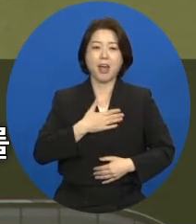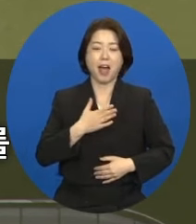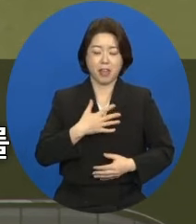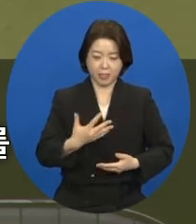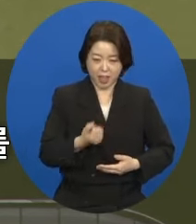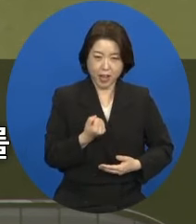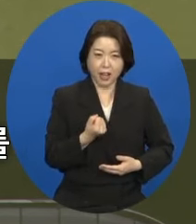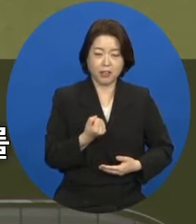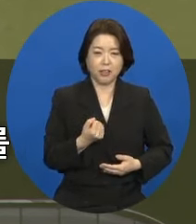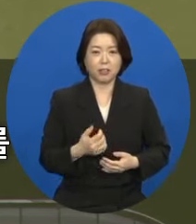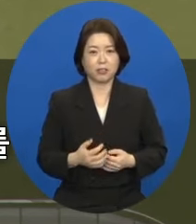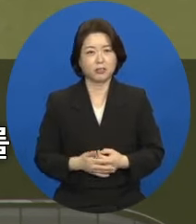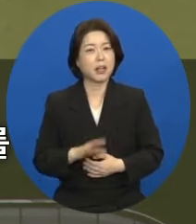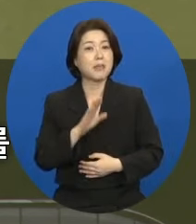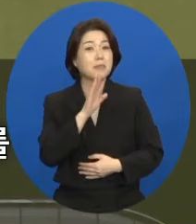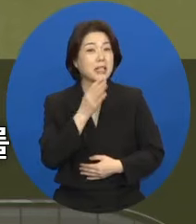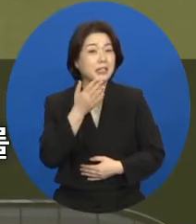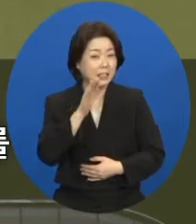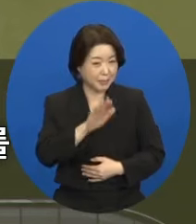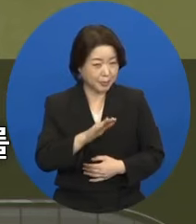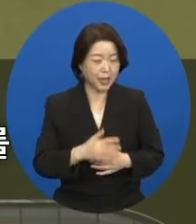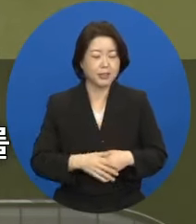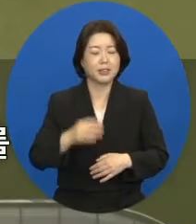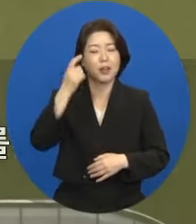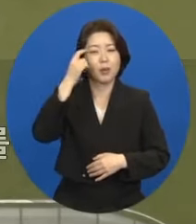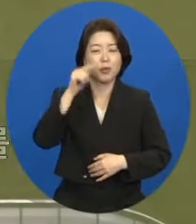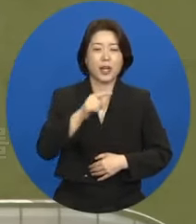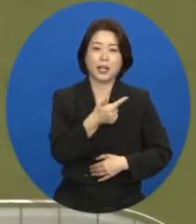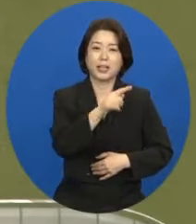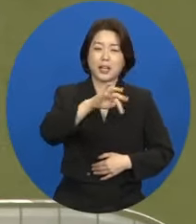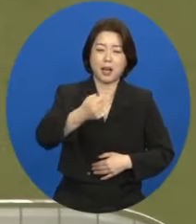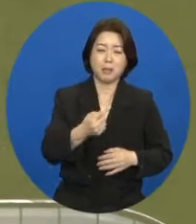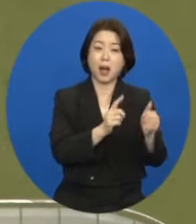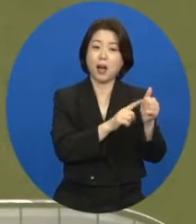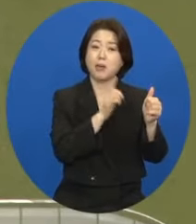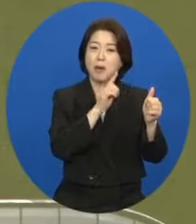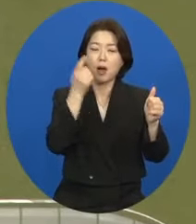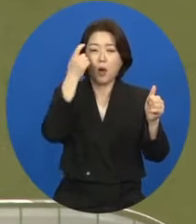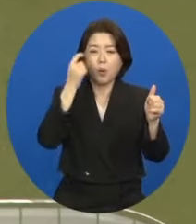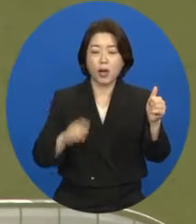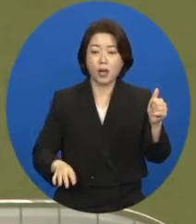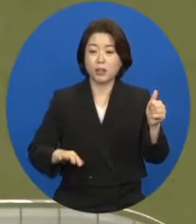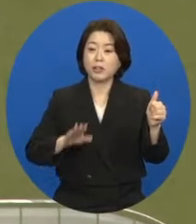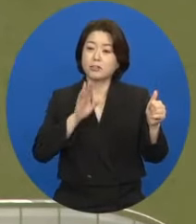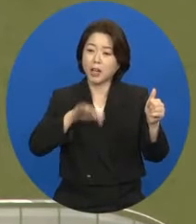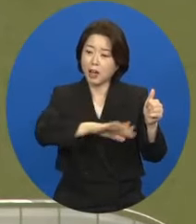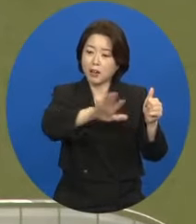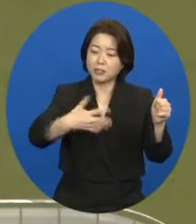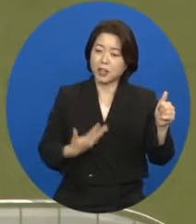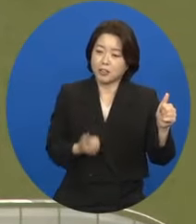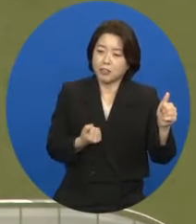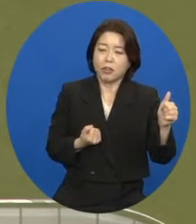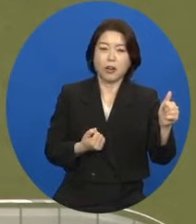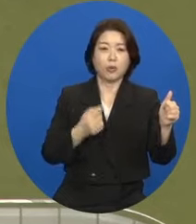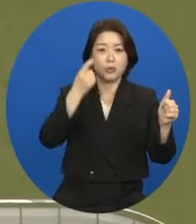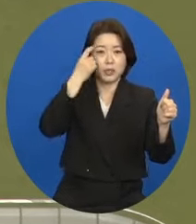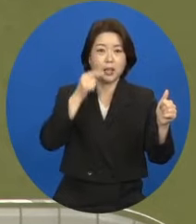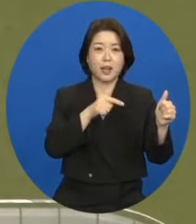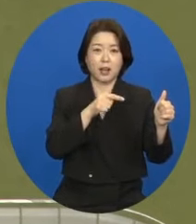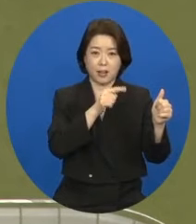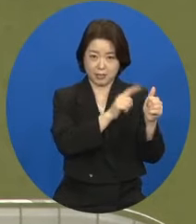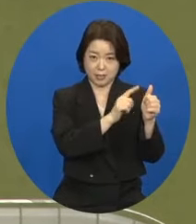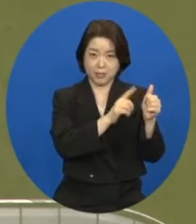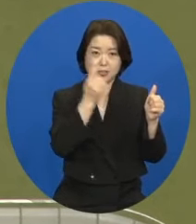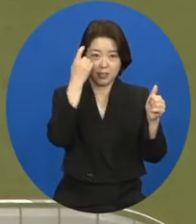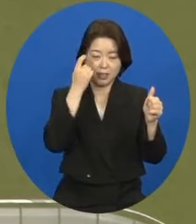말이지만 여러분 왜 이 나발이 이런 얘기를 하냐면 진짜 이게 다 자기 거라고 생각하는 거예요. 여러분